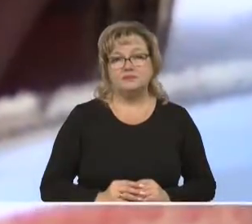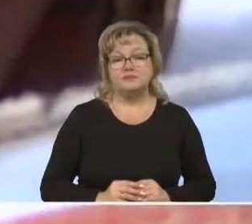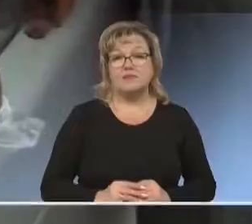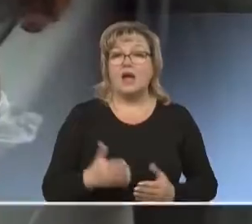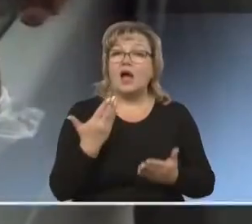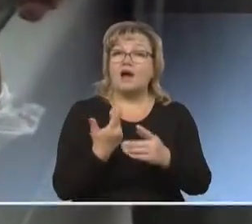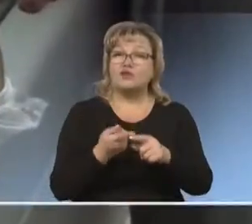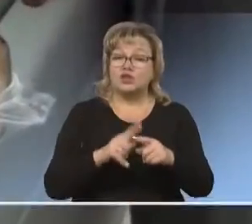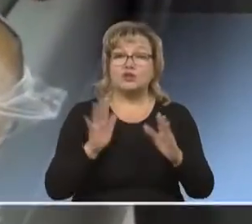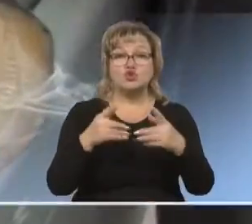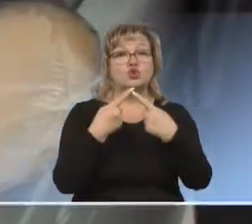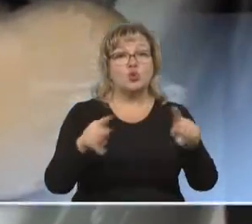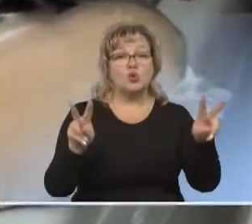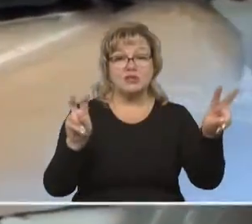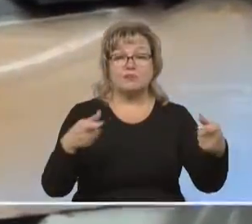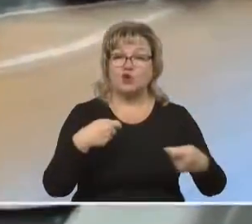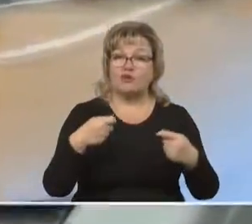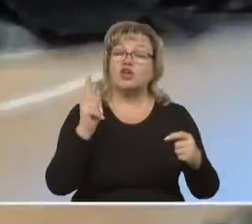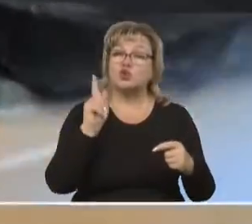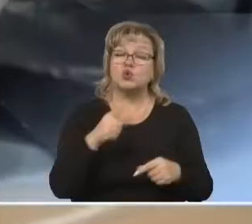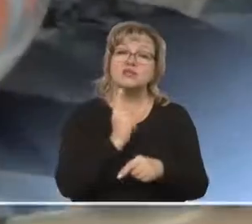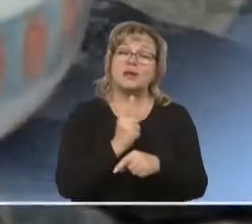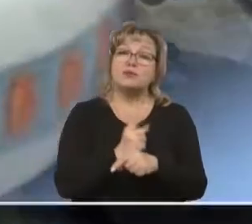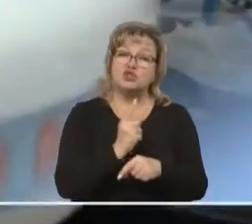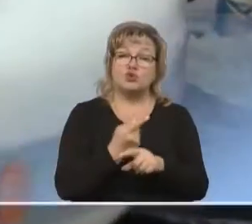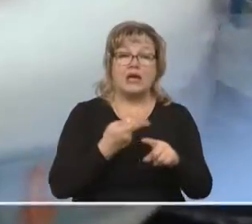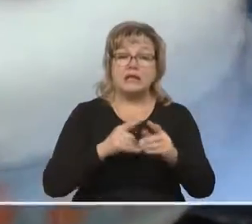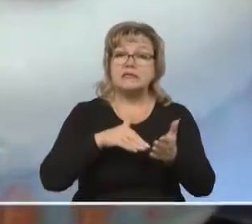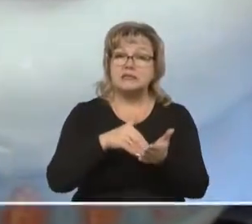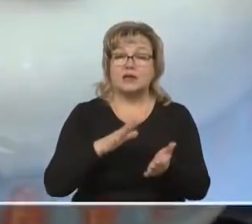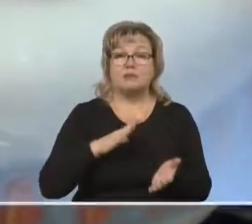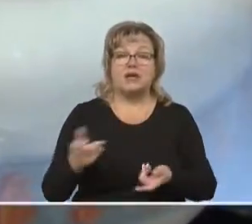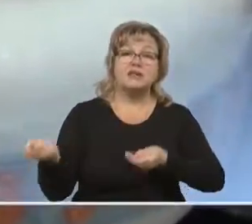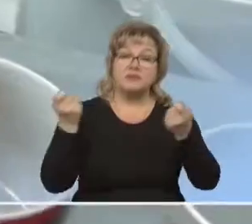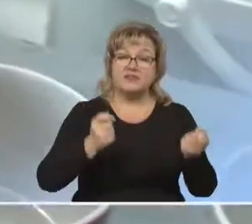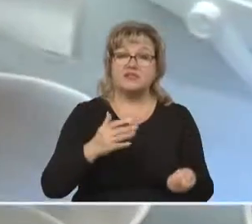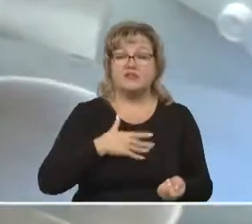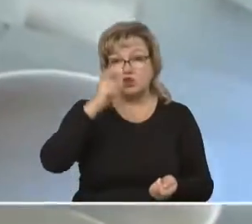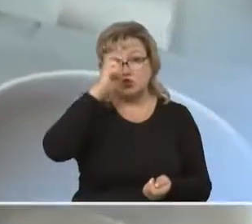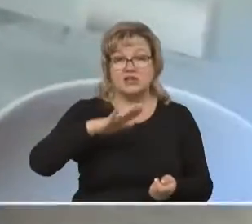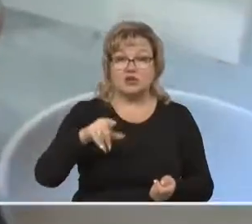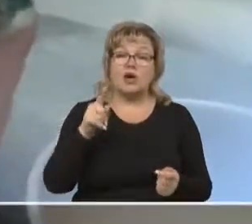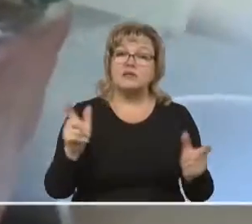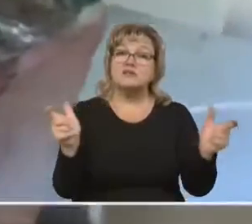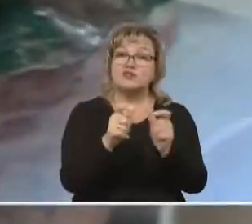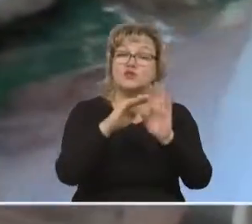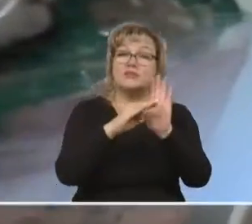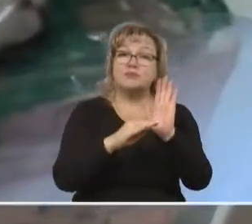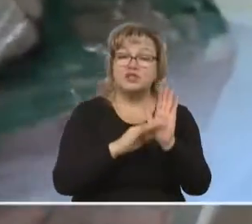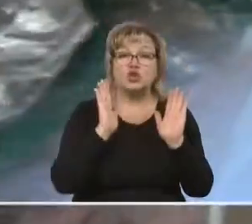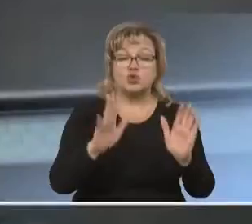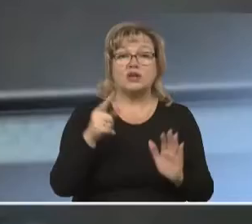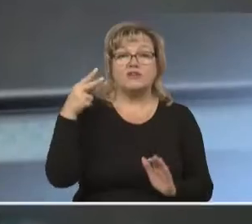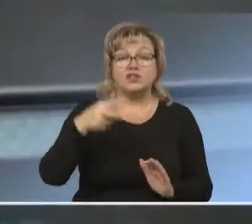А вот это уже другой тип товара, тоже запрещенный. Эти сыры пытались провести в нашу страну, но они в санкционном списке. Только